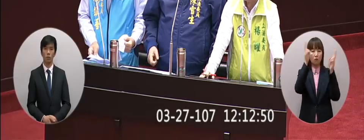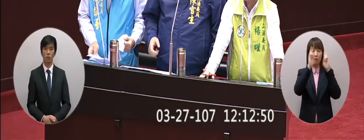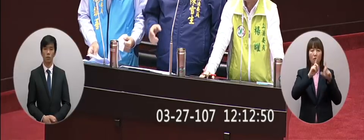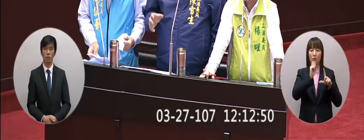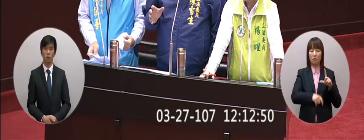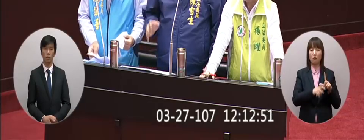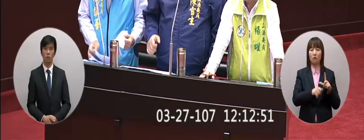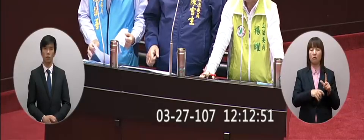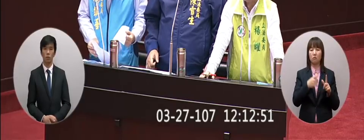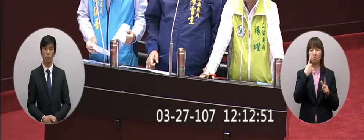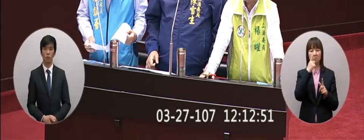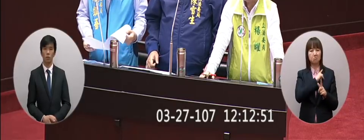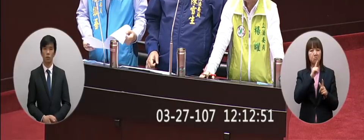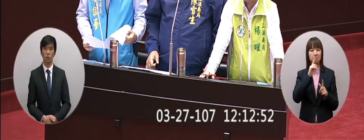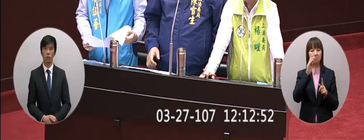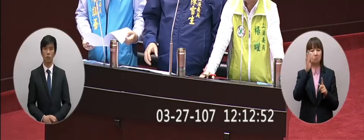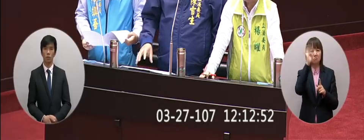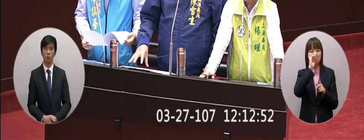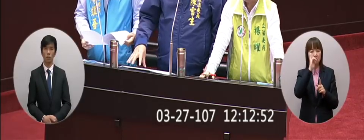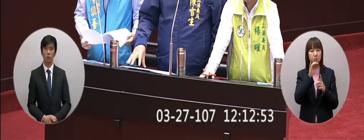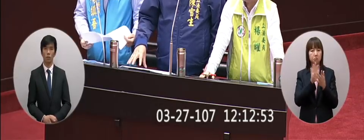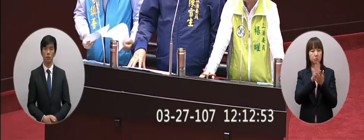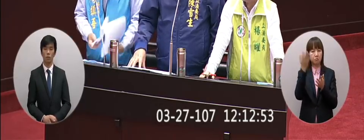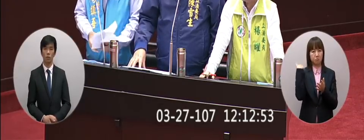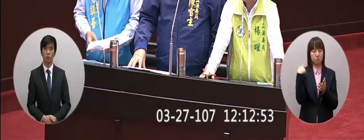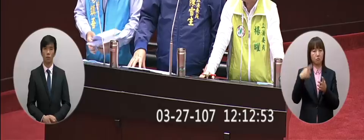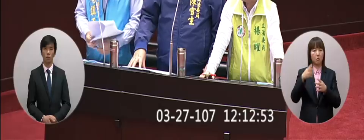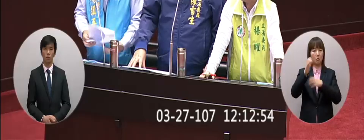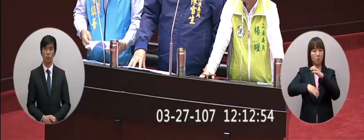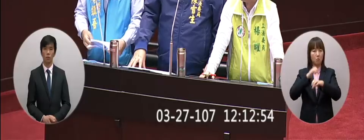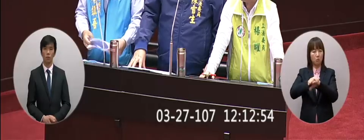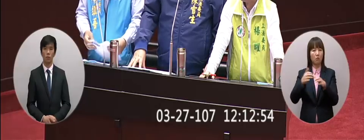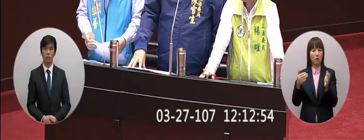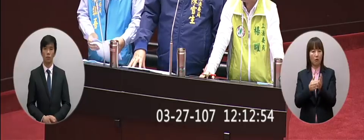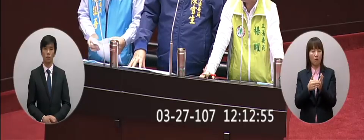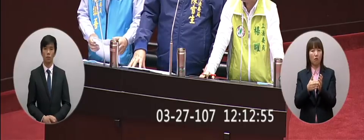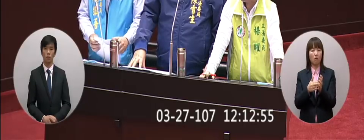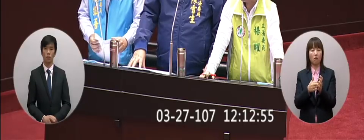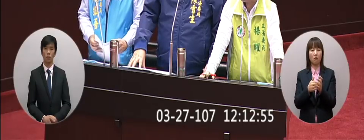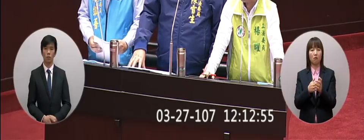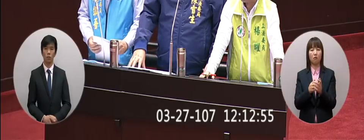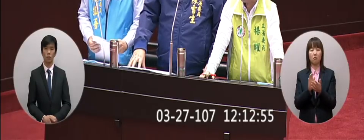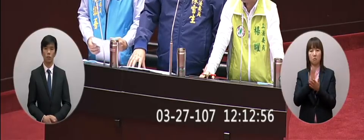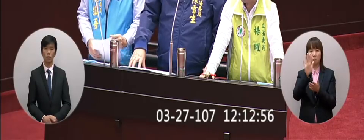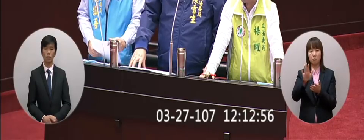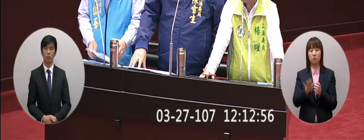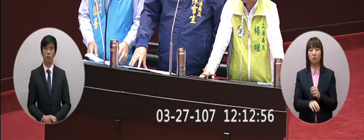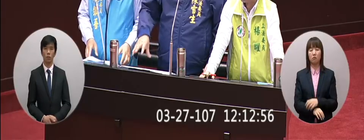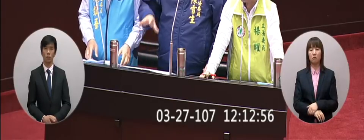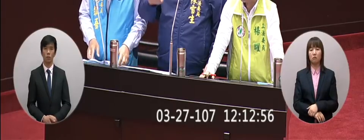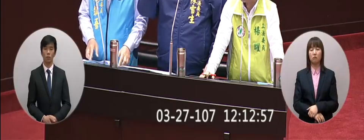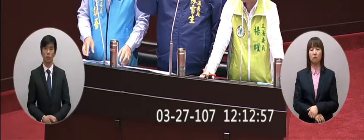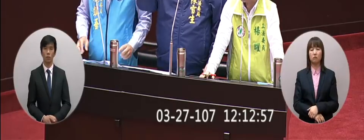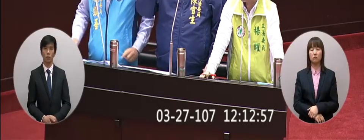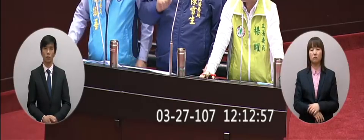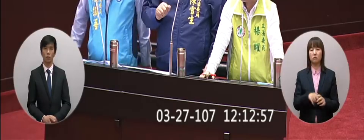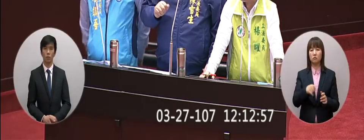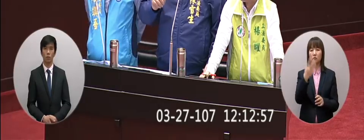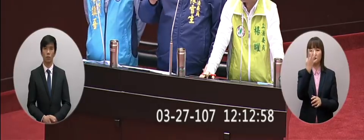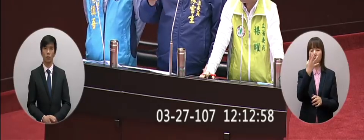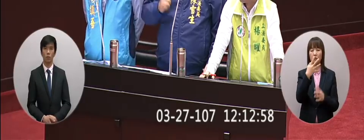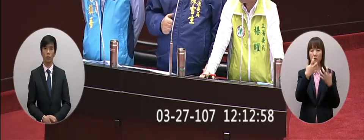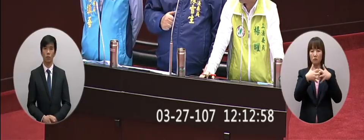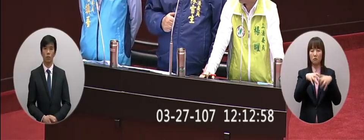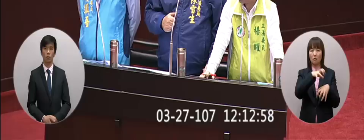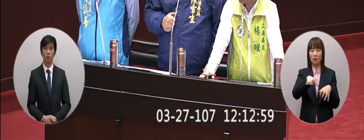哈。据我了解嘞，当年做好建制完成，新的电厂建制完成以后，他们这个四个机组啊